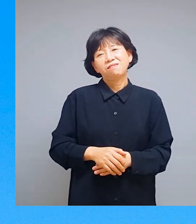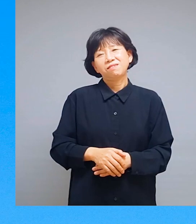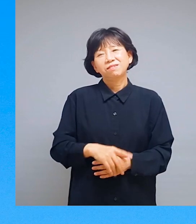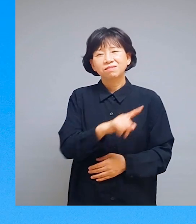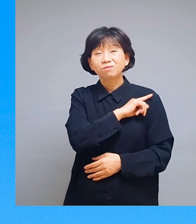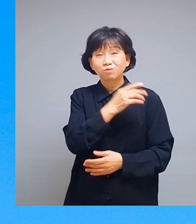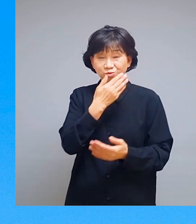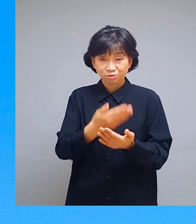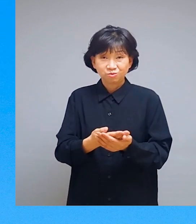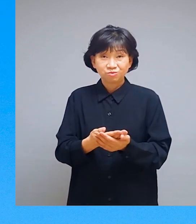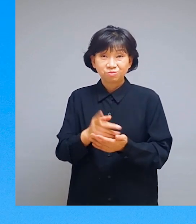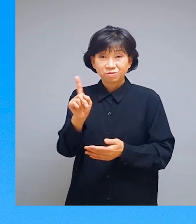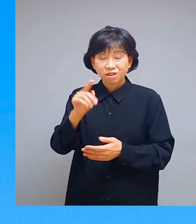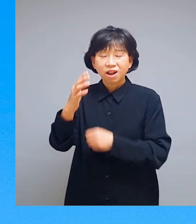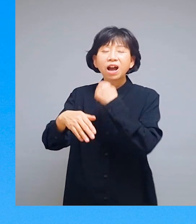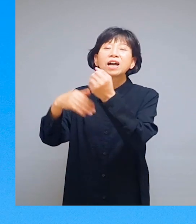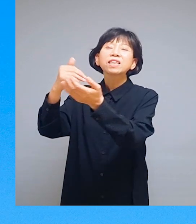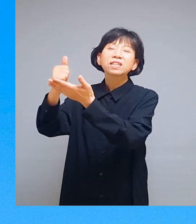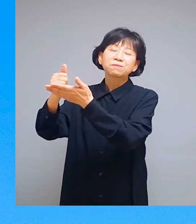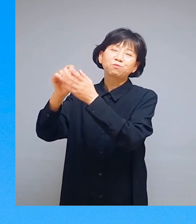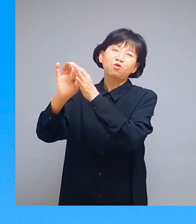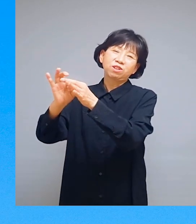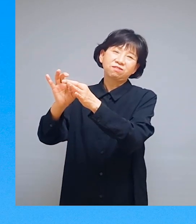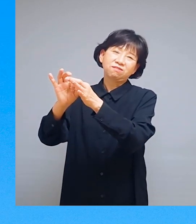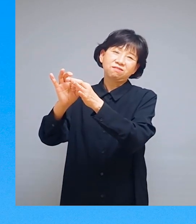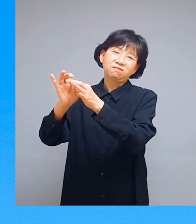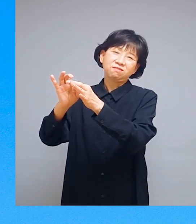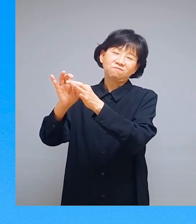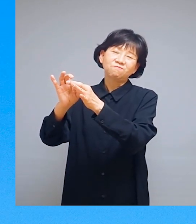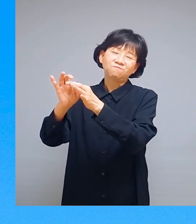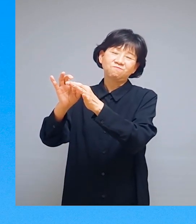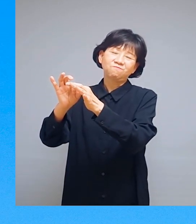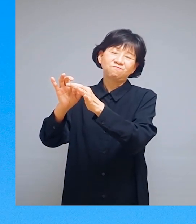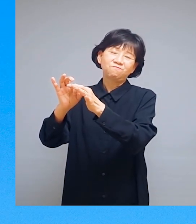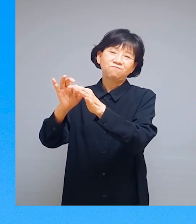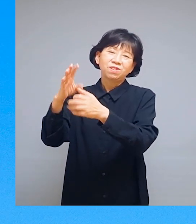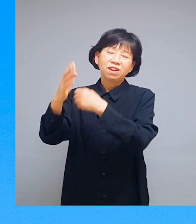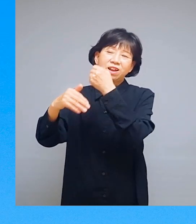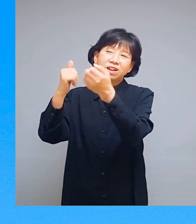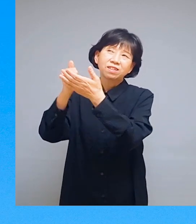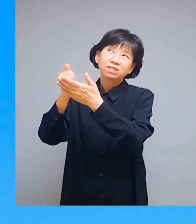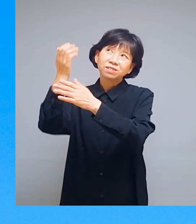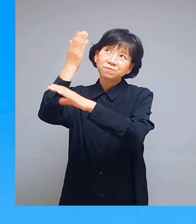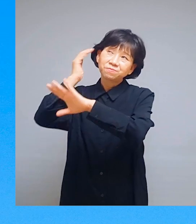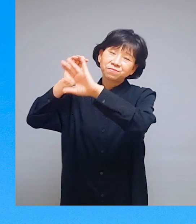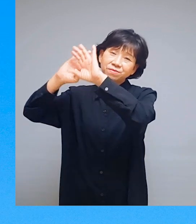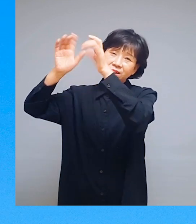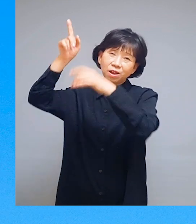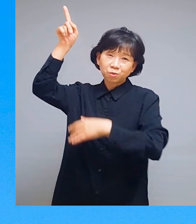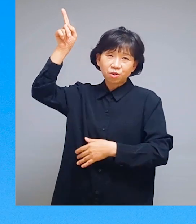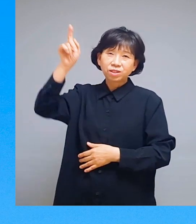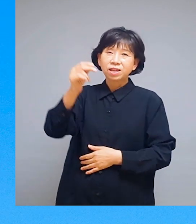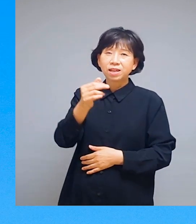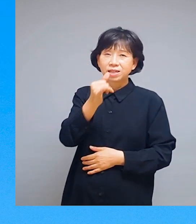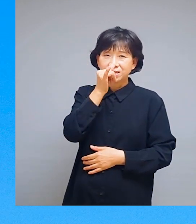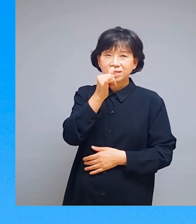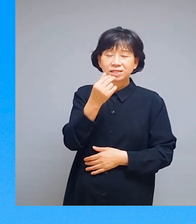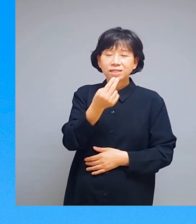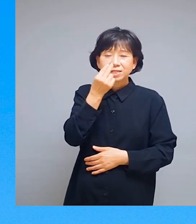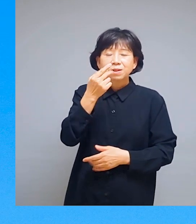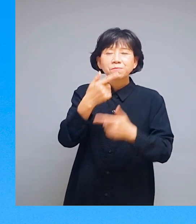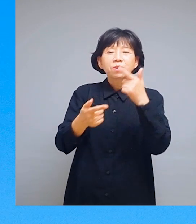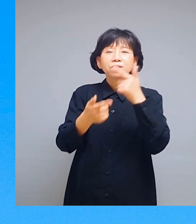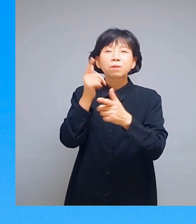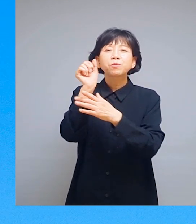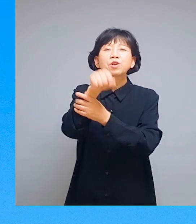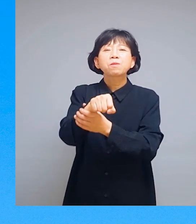중요한 건 하나님과의 관계인 줄 믿습니다. 하나님의 낙원에 있는 생명나무의 열매를